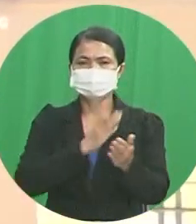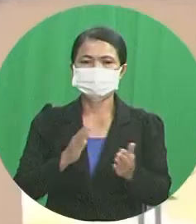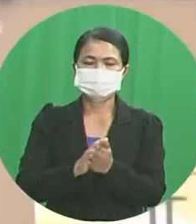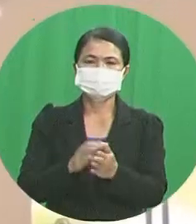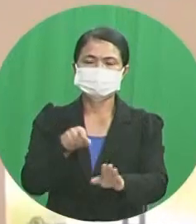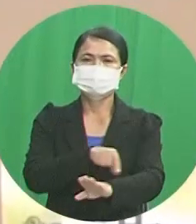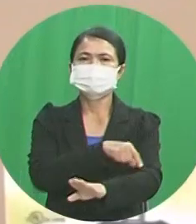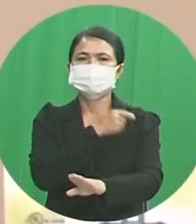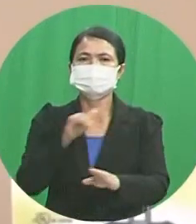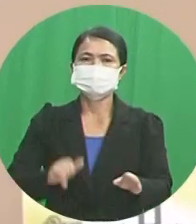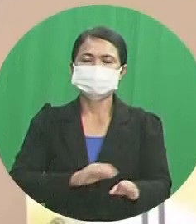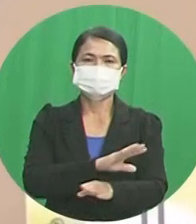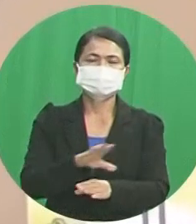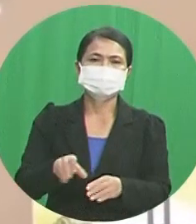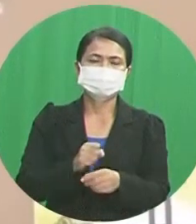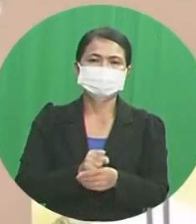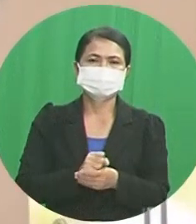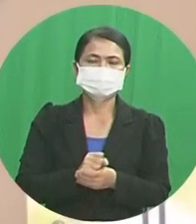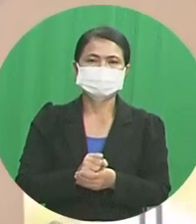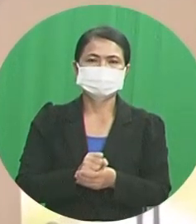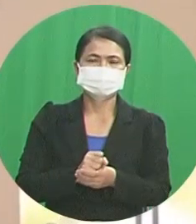បដោយចីរភាពនៅកម្ពុជា